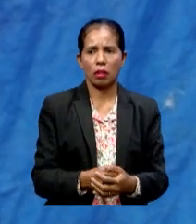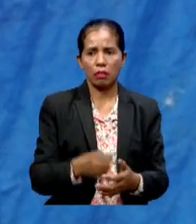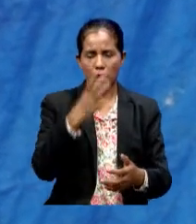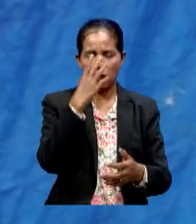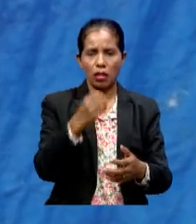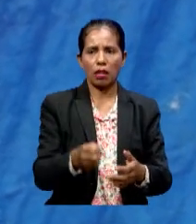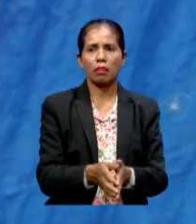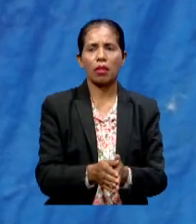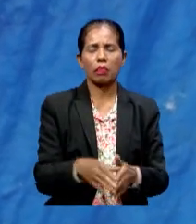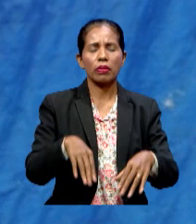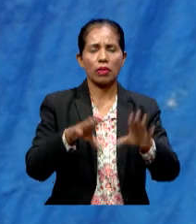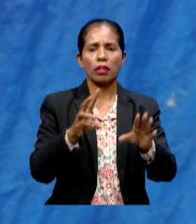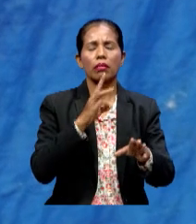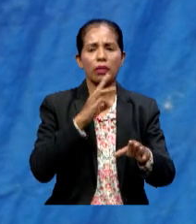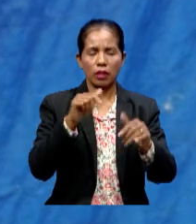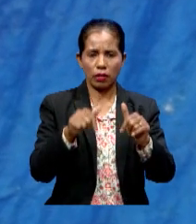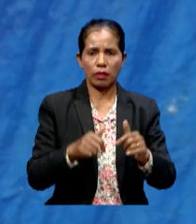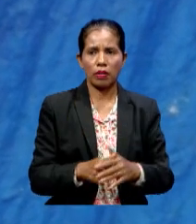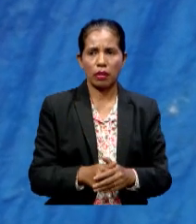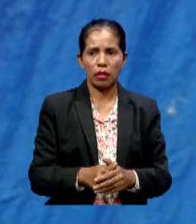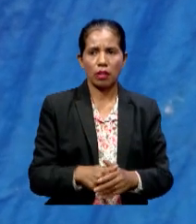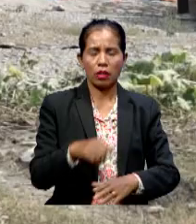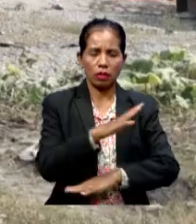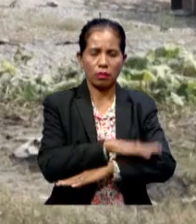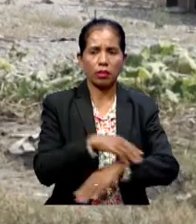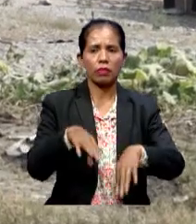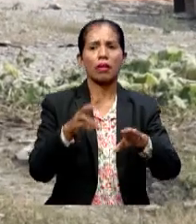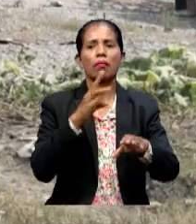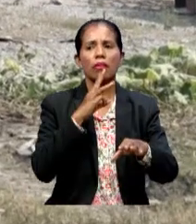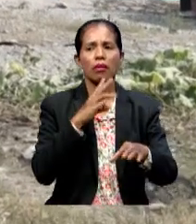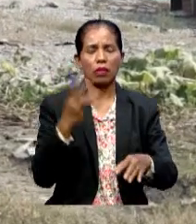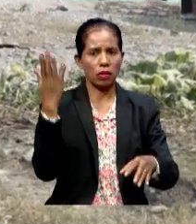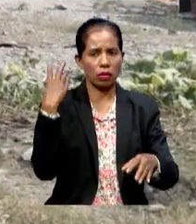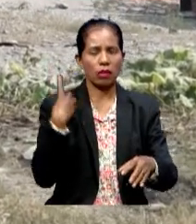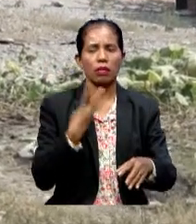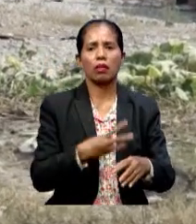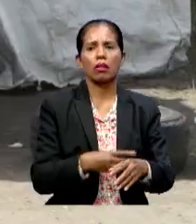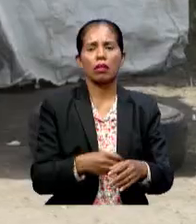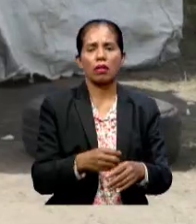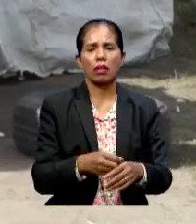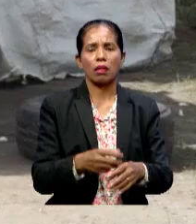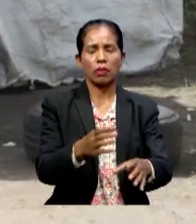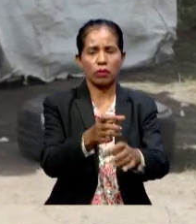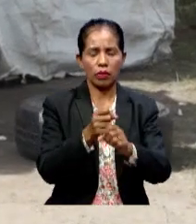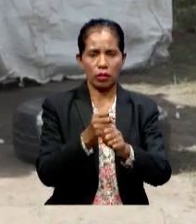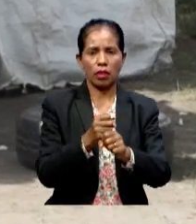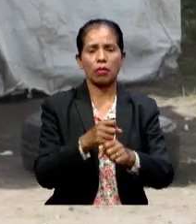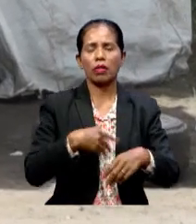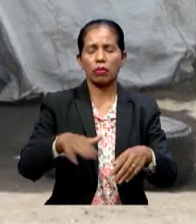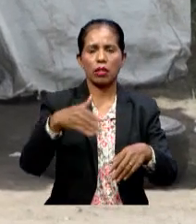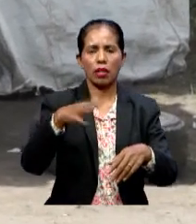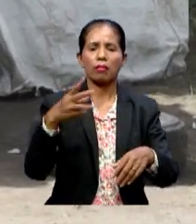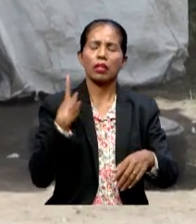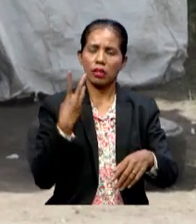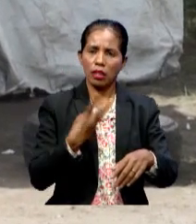garoba pan be de te ne. Lori meja pan be ne. A mim ulko e pontia bibi mai be ma dunia mi saitia. Ma a mim